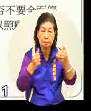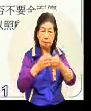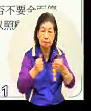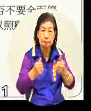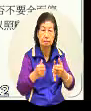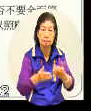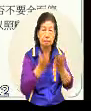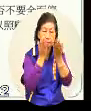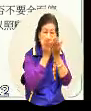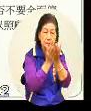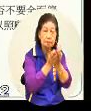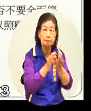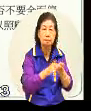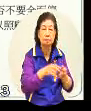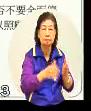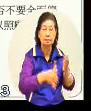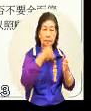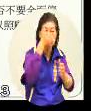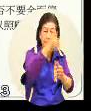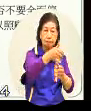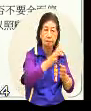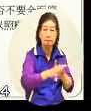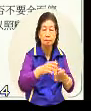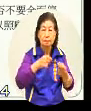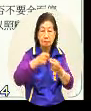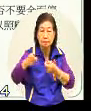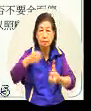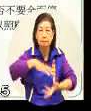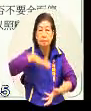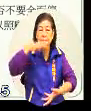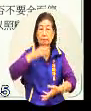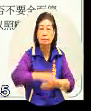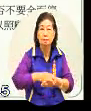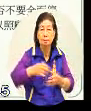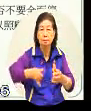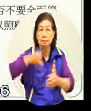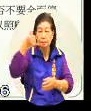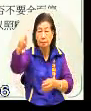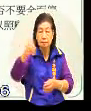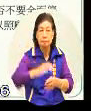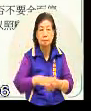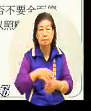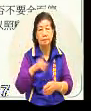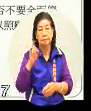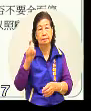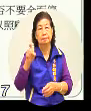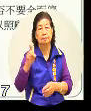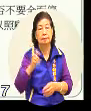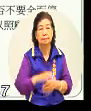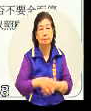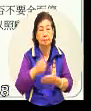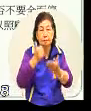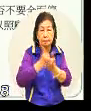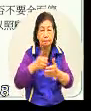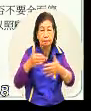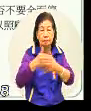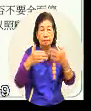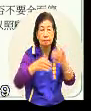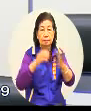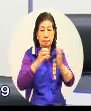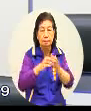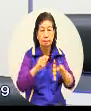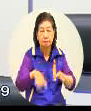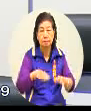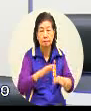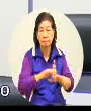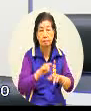人吼，只老人要坐中间吼，一直吼拢无法度通坐啦。请交通局吼，爱建议吼处理一